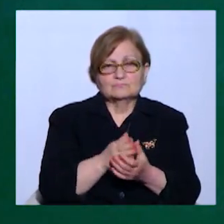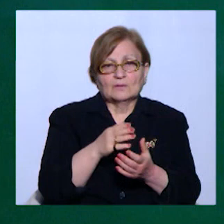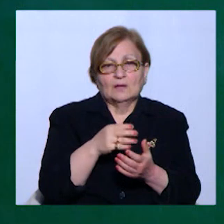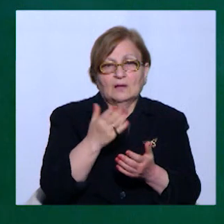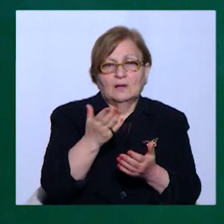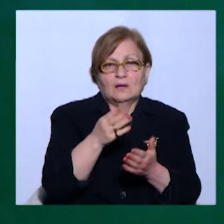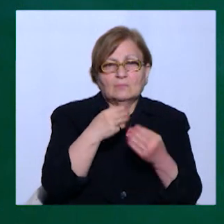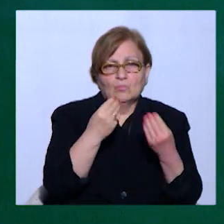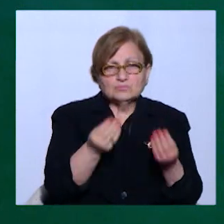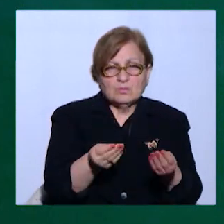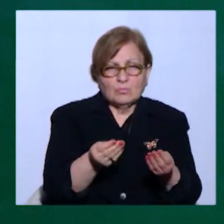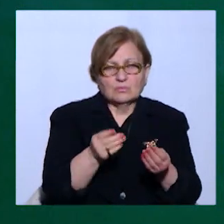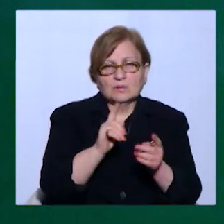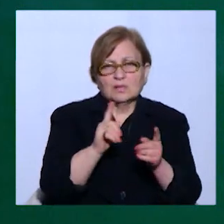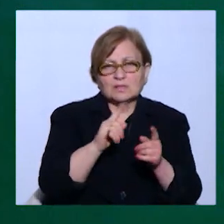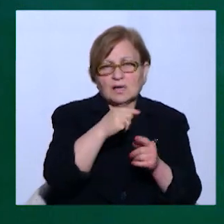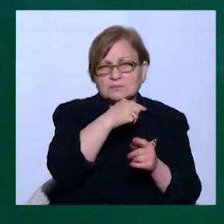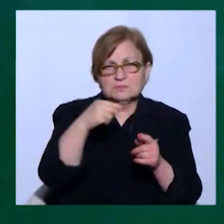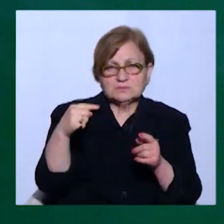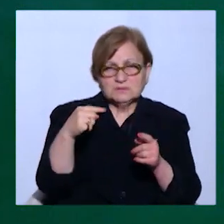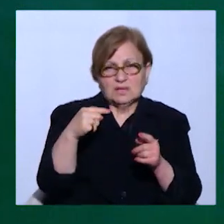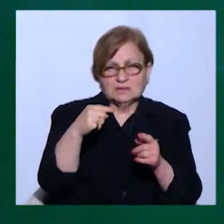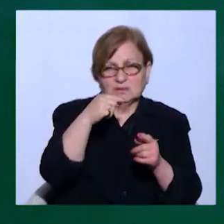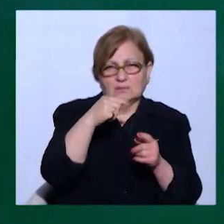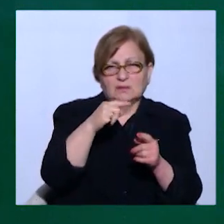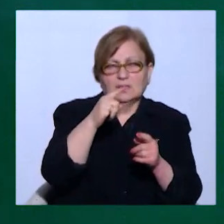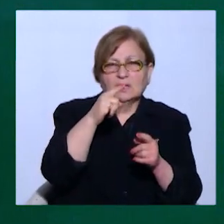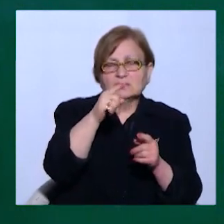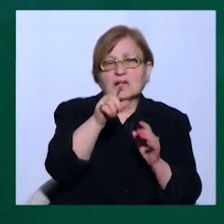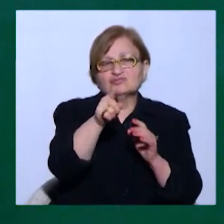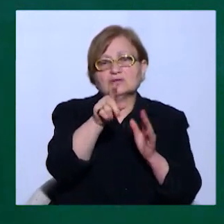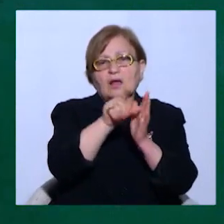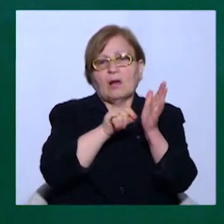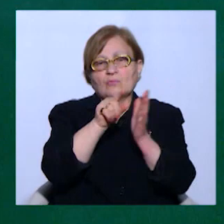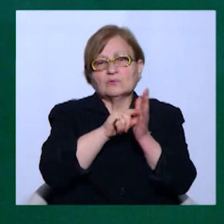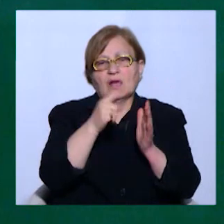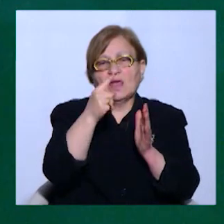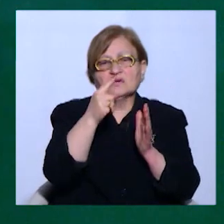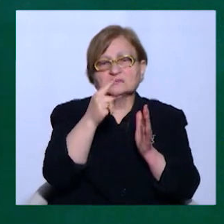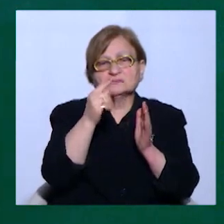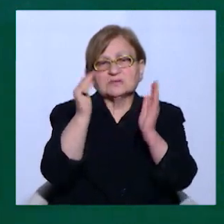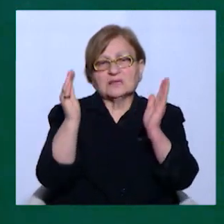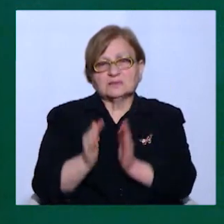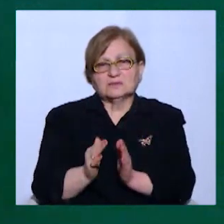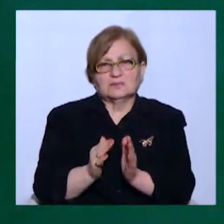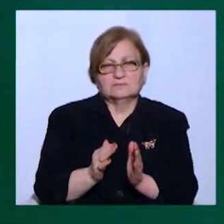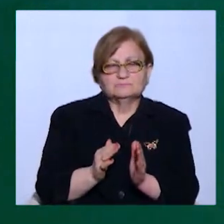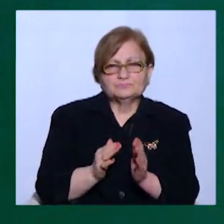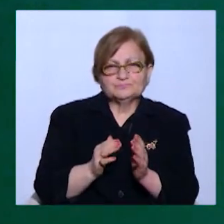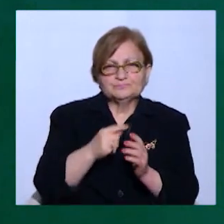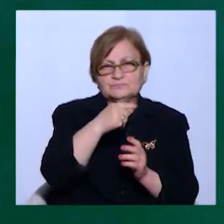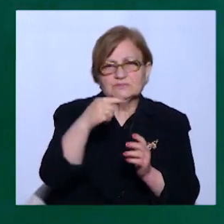მოცემულია რაღაცა წილადები და ამოწერე წილადები, რომლებიც ერთზე ნაკლებია. რა უნდა გავაკეთო? ერთზე